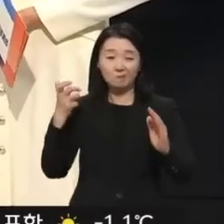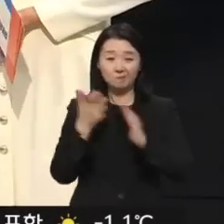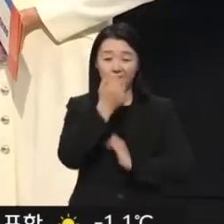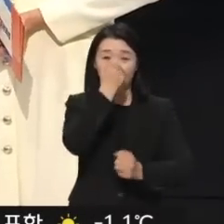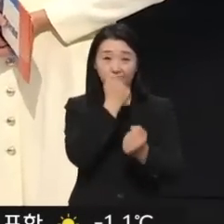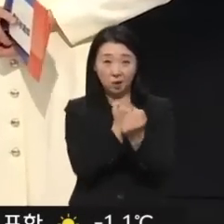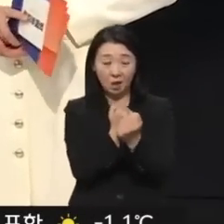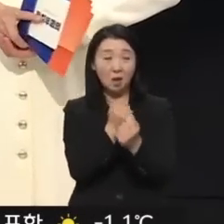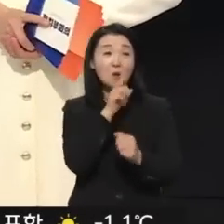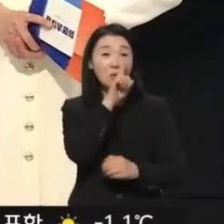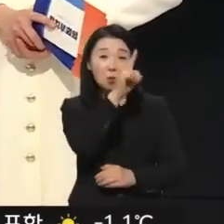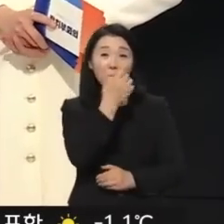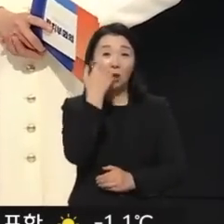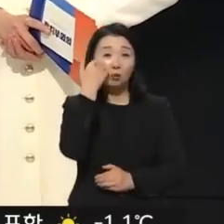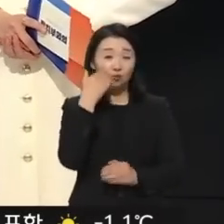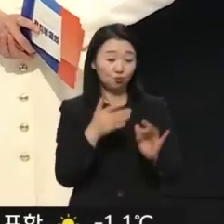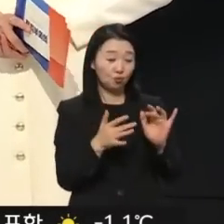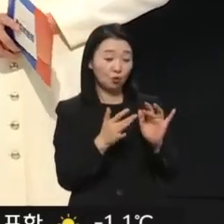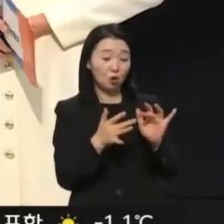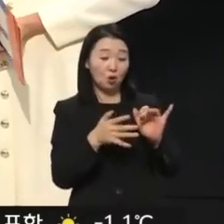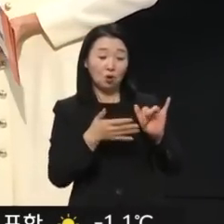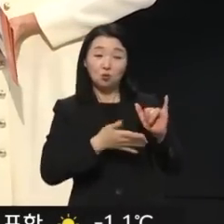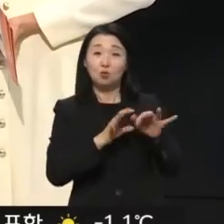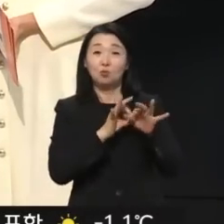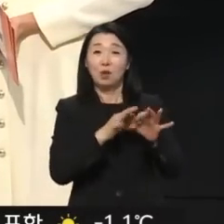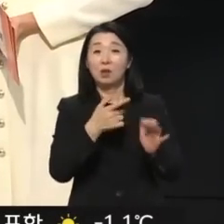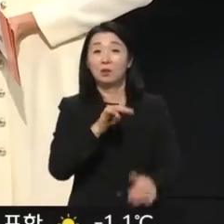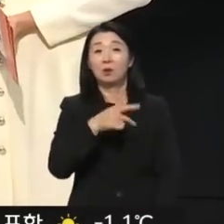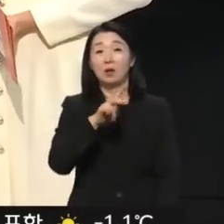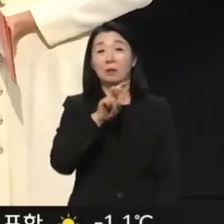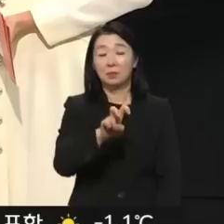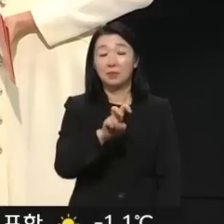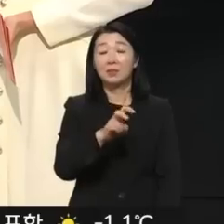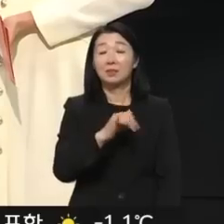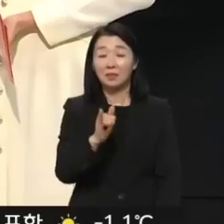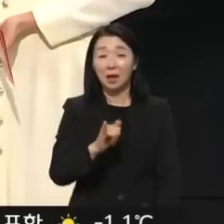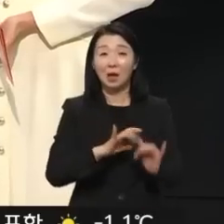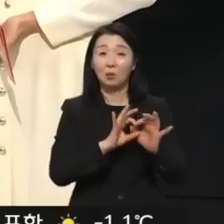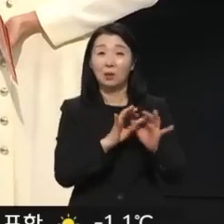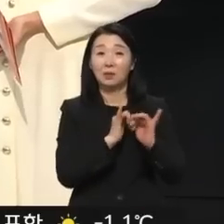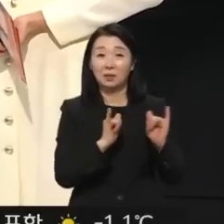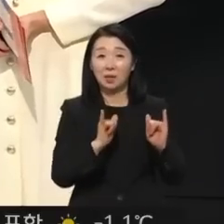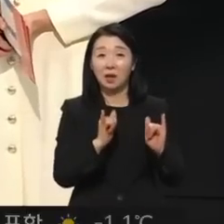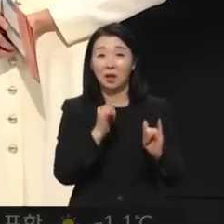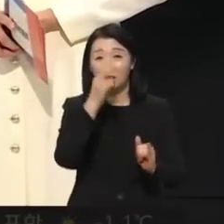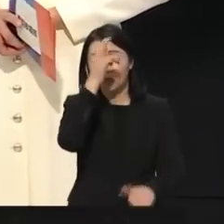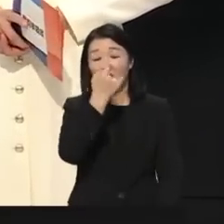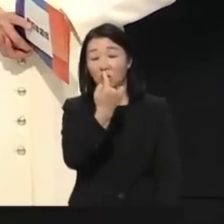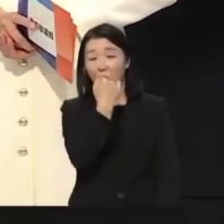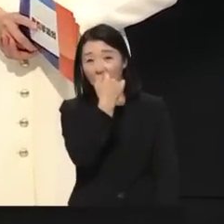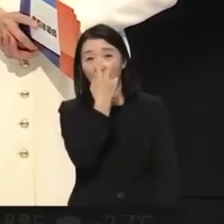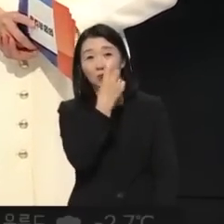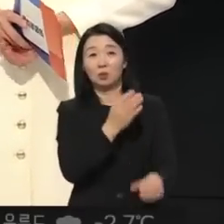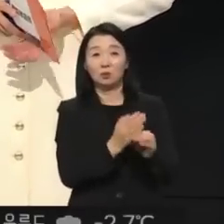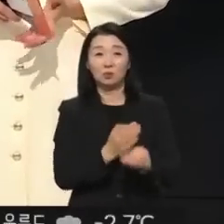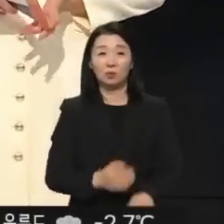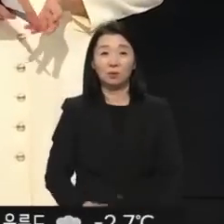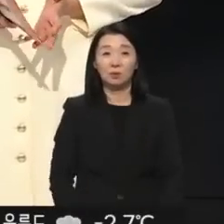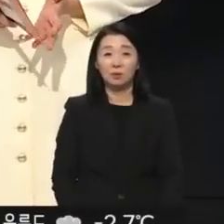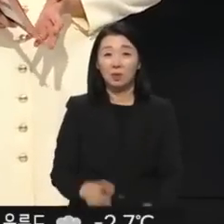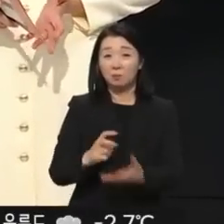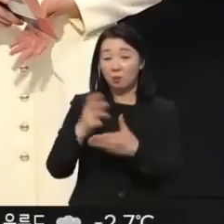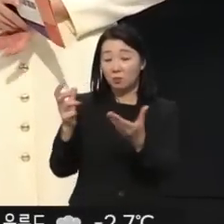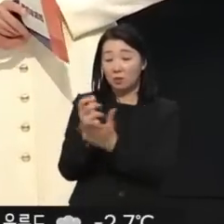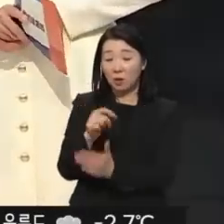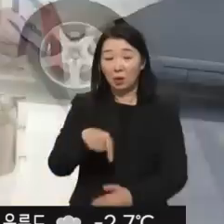혐의로 고발됐던 네. 유튜브 매체 더탐사의 관계자들이 오늘 조금 전에 네. 경찰에 나와서 조사를 받고 있죠. 네, 맞습니다. 한